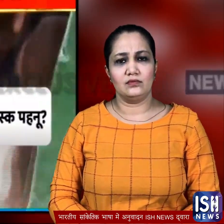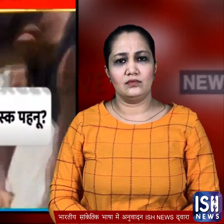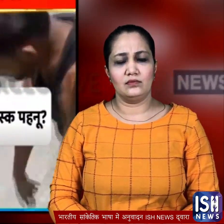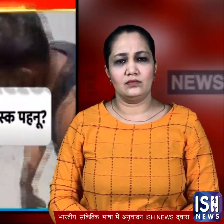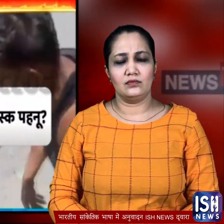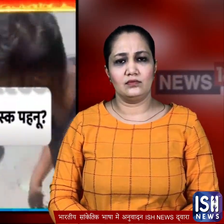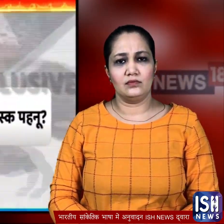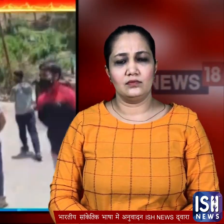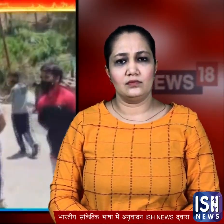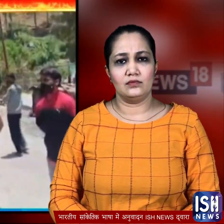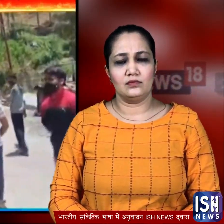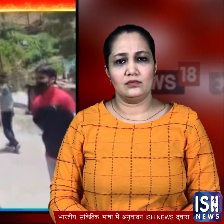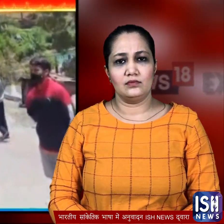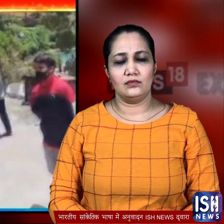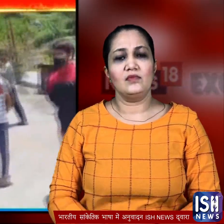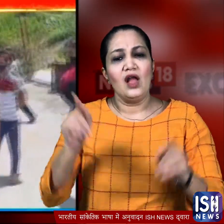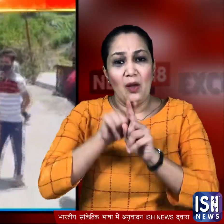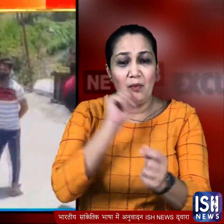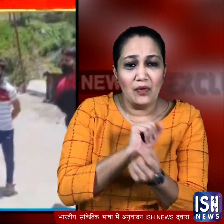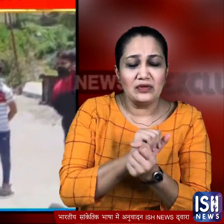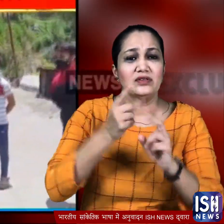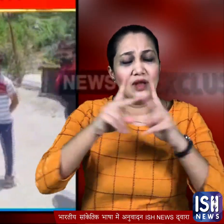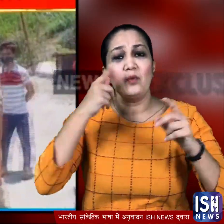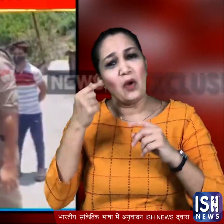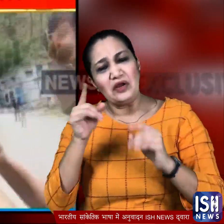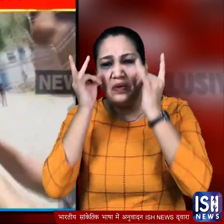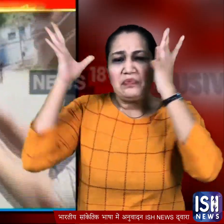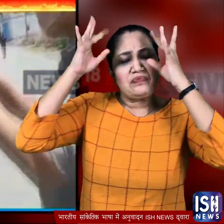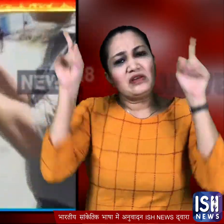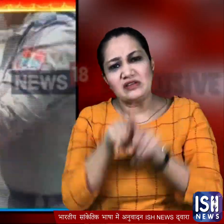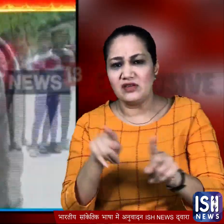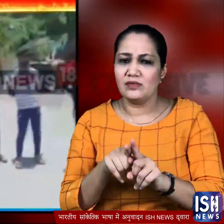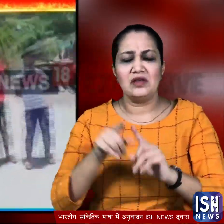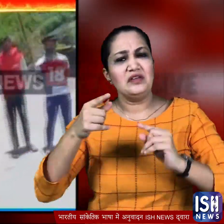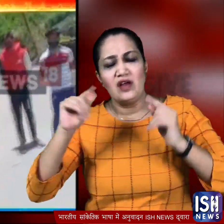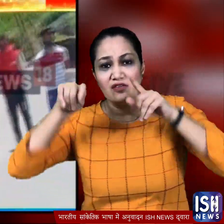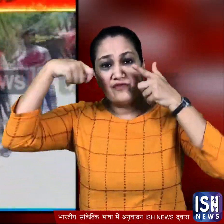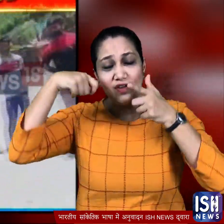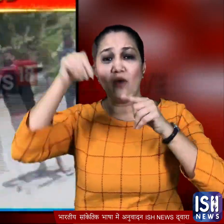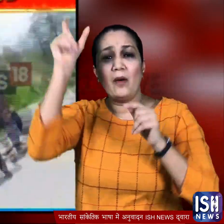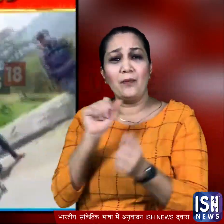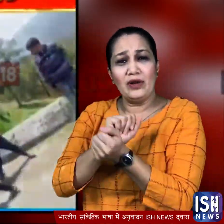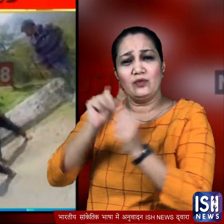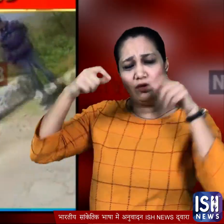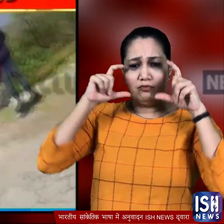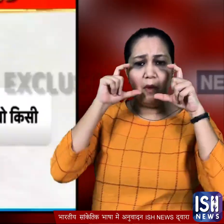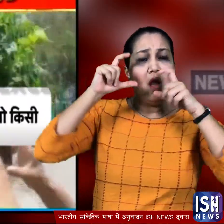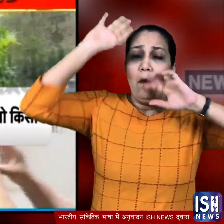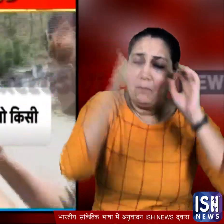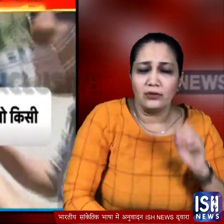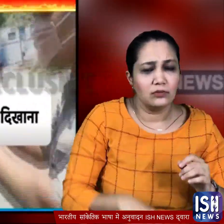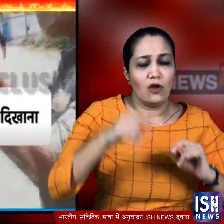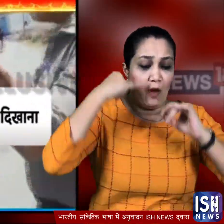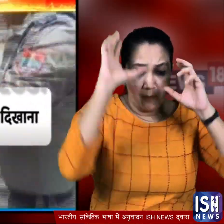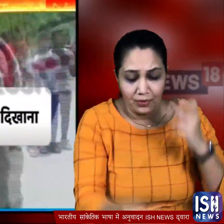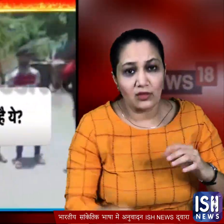तो घर पे कहाँ मास्क पहनो? पुलिस की इस कार्रवाई पर वो लड़का भी तैश में आ गया। उसने हंगामे का वीडियो बना रहे एक पुलिस वाले का फोन नीचे फेंक दिया।